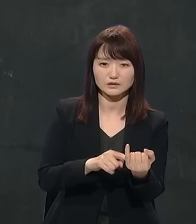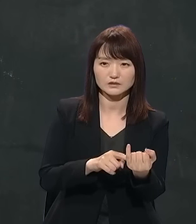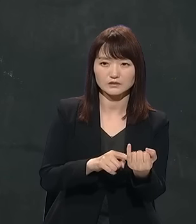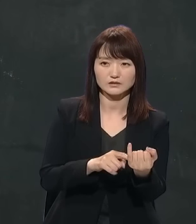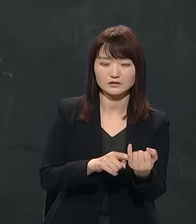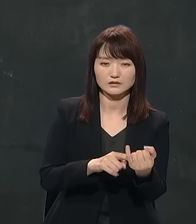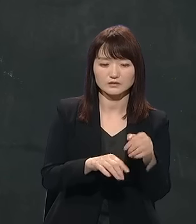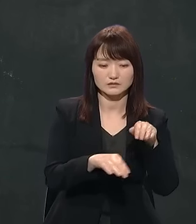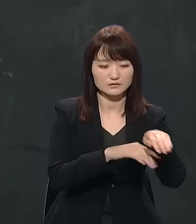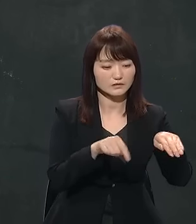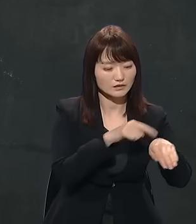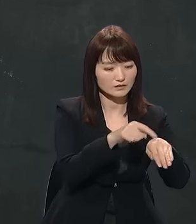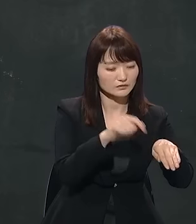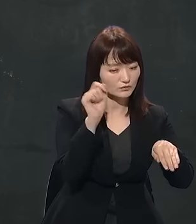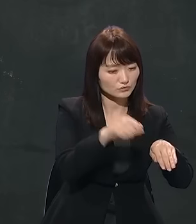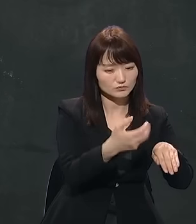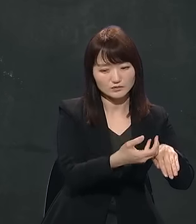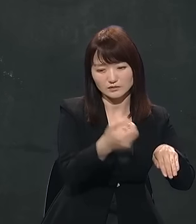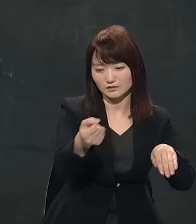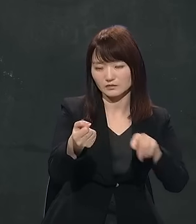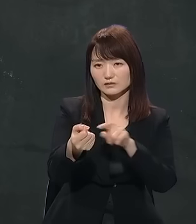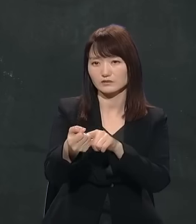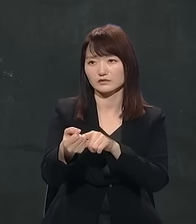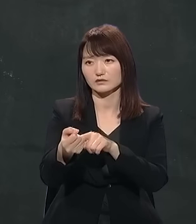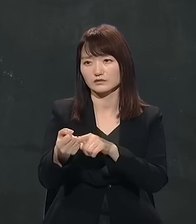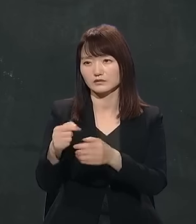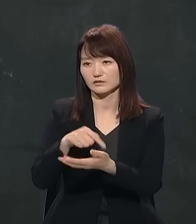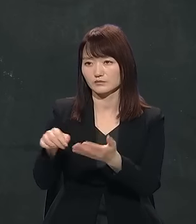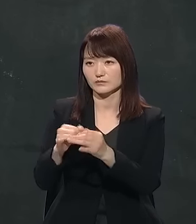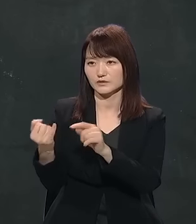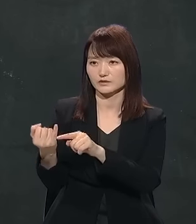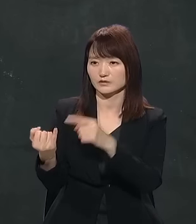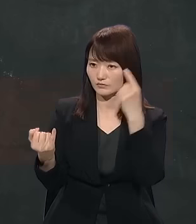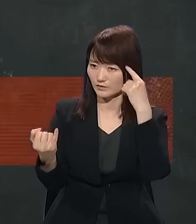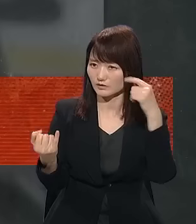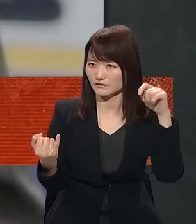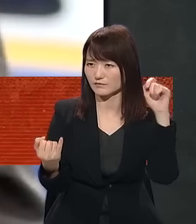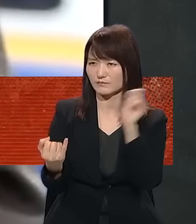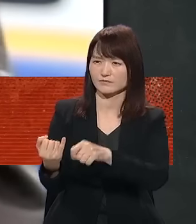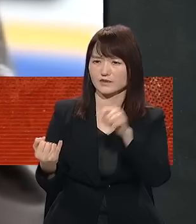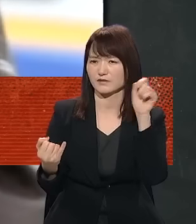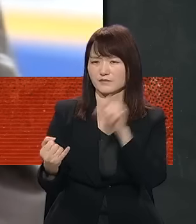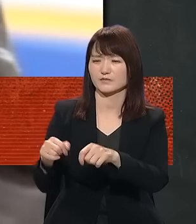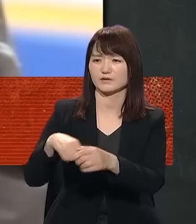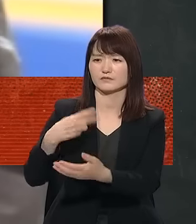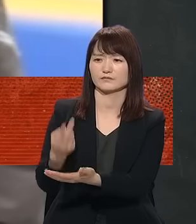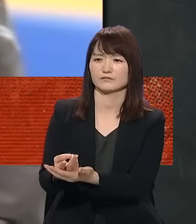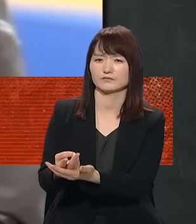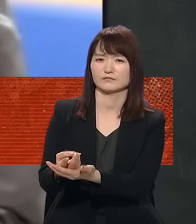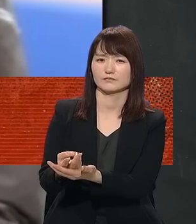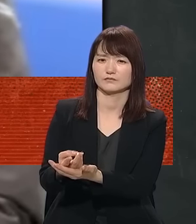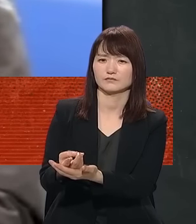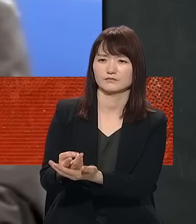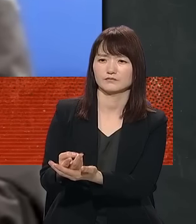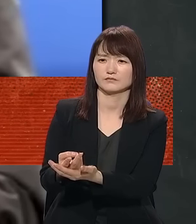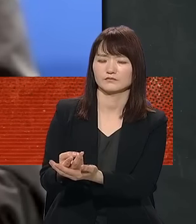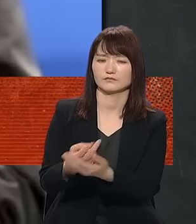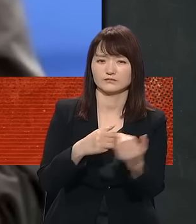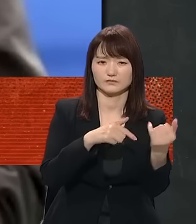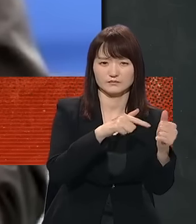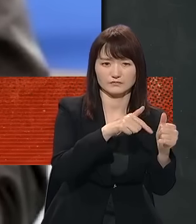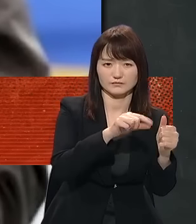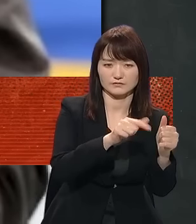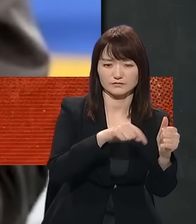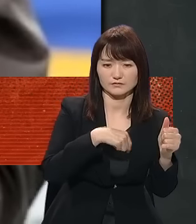둔기를 꺼내들고 나와 가지고이 피해자의 머리를 수차례 가격에서 쓰러뜨리기도 했다는 거죠 그래서이 권씨는